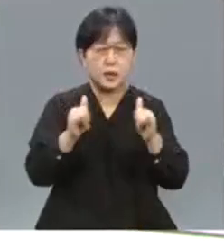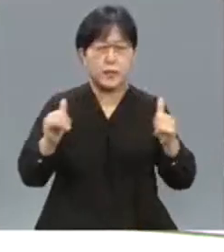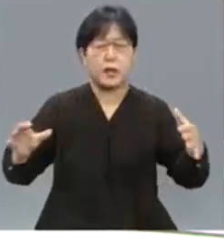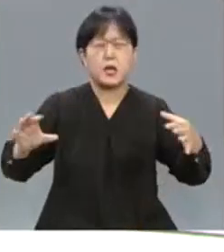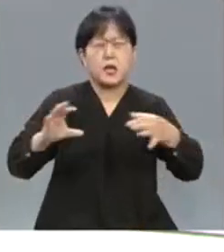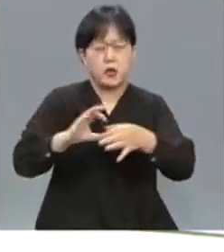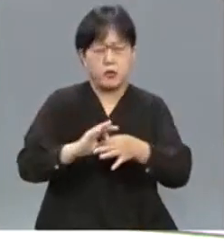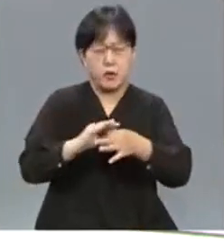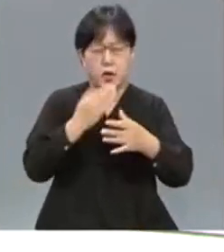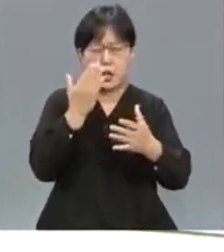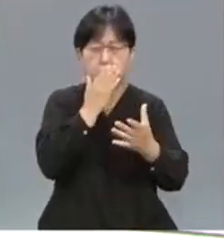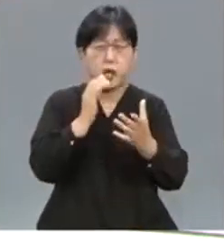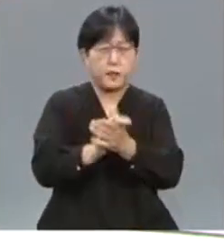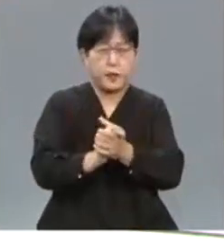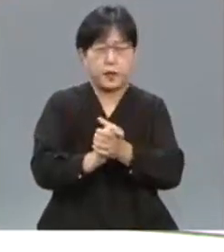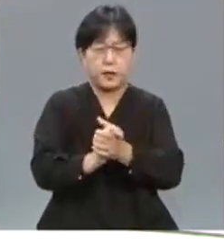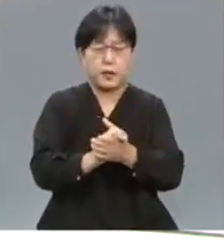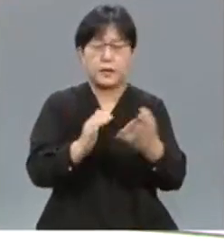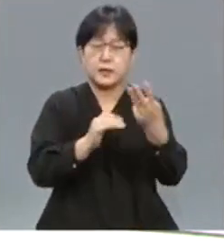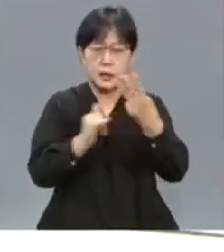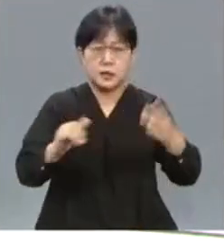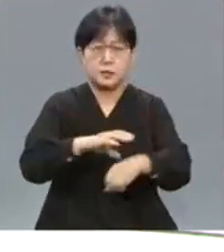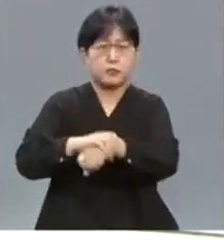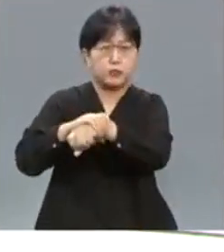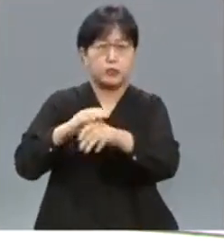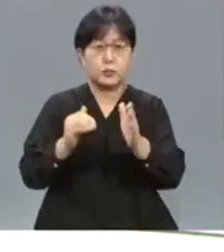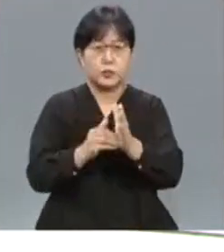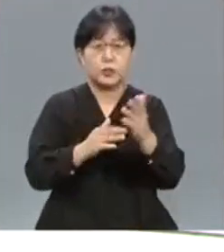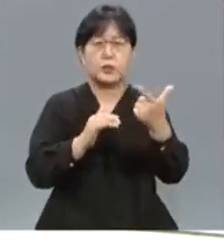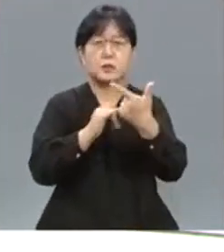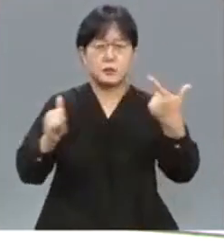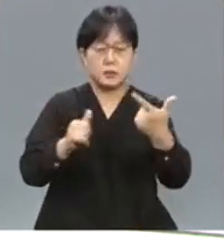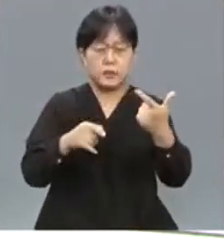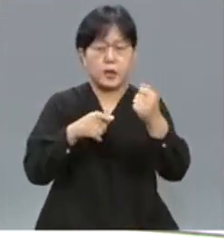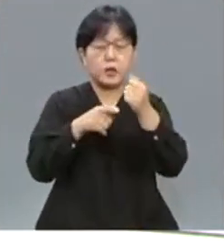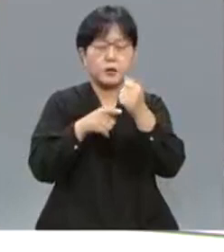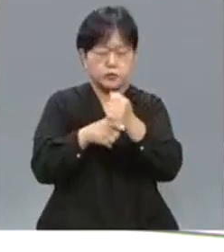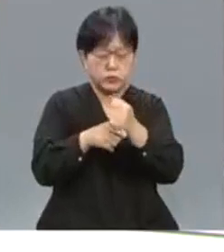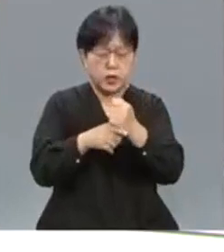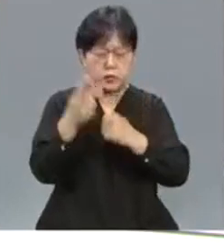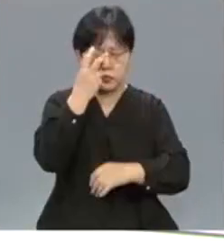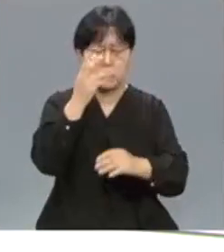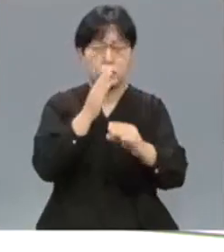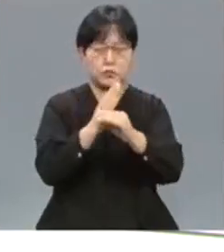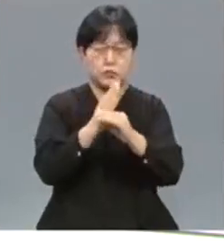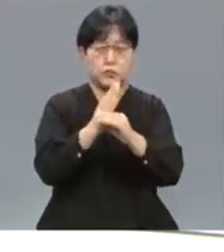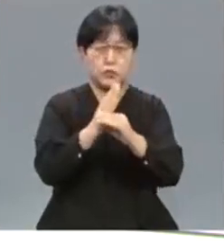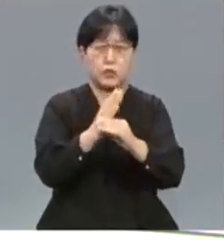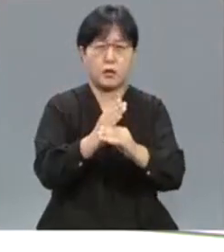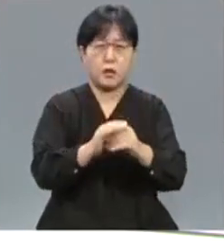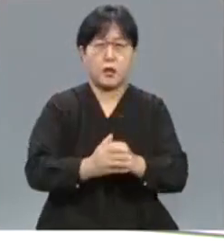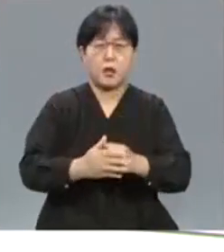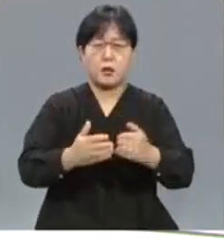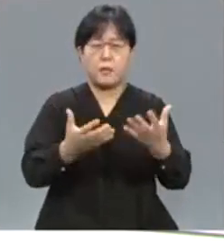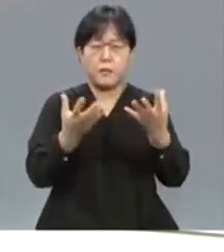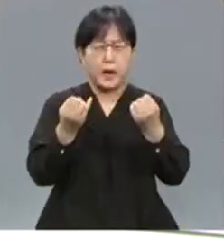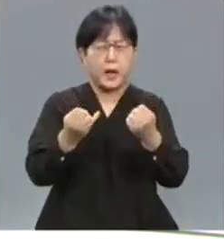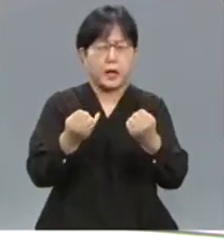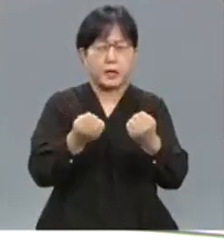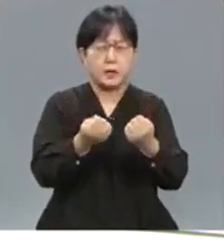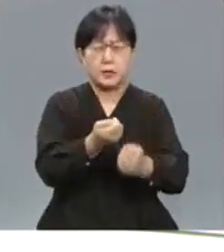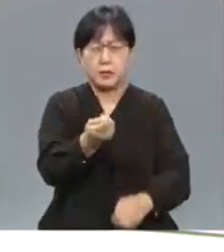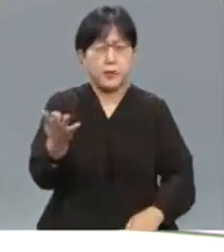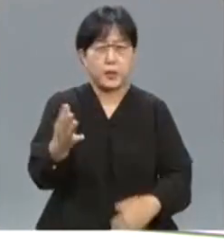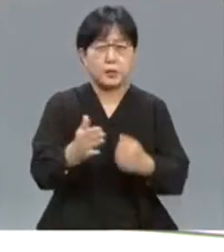연루된 의혹입니다. 지금까지 3명이 구속됐고 6명이 수사 대상에 올랐는데 거론되는 사람이 많아 파장이